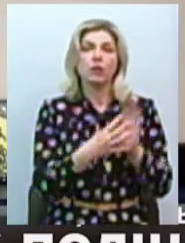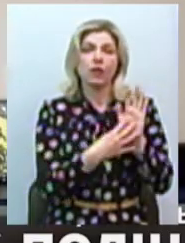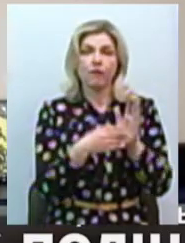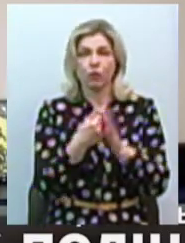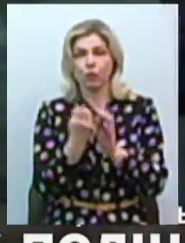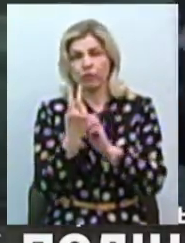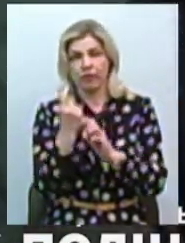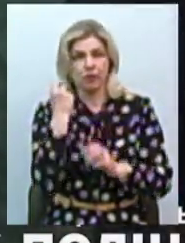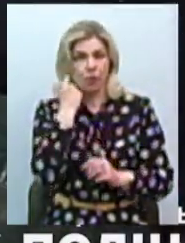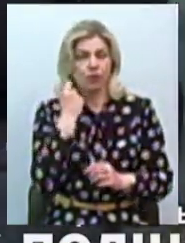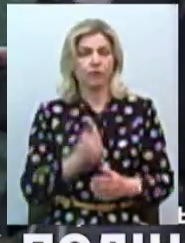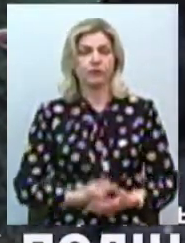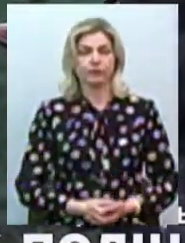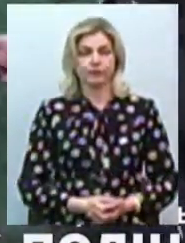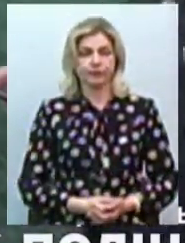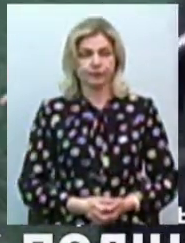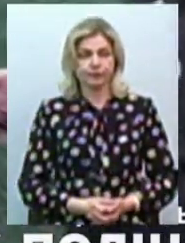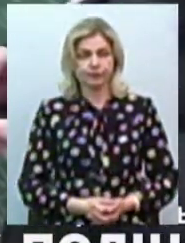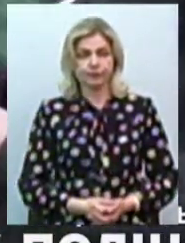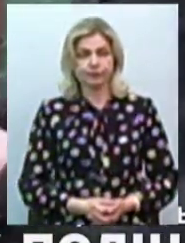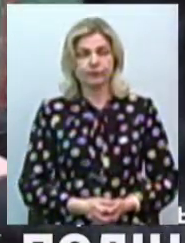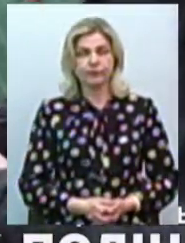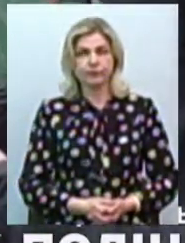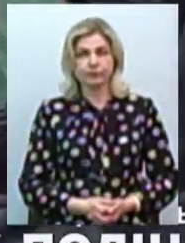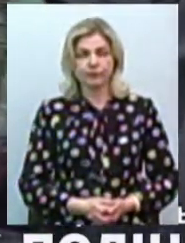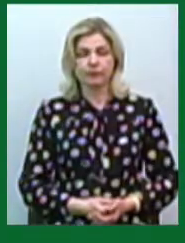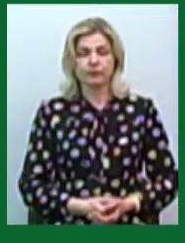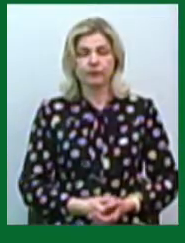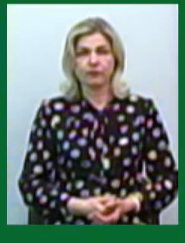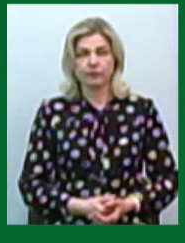12 років. Світлана Кльосова, новини на Суспільному, Миколаїв.